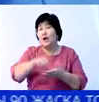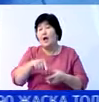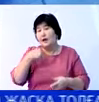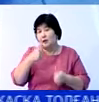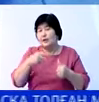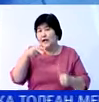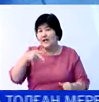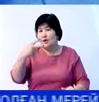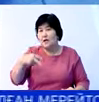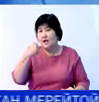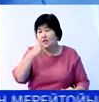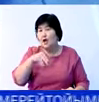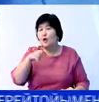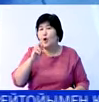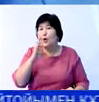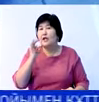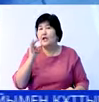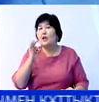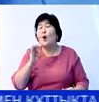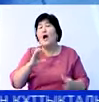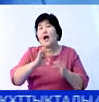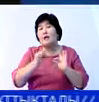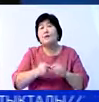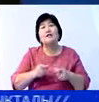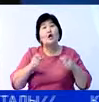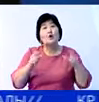турнирде 2020 жылғы Токио олимпиадасына жолдама беріледі.